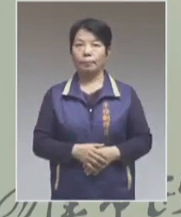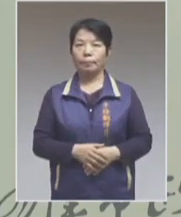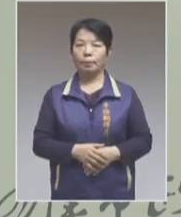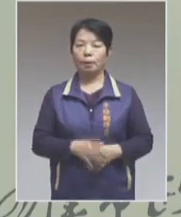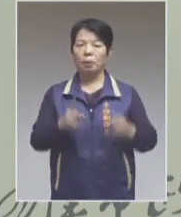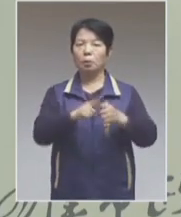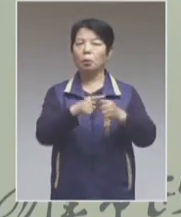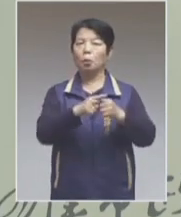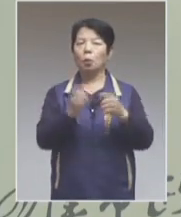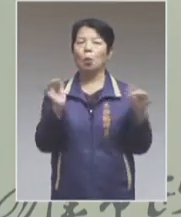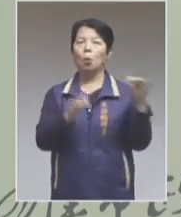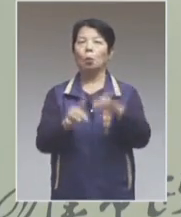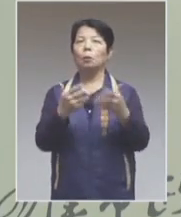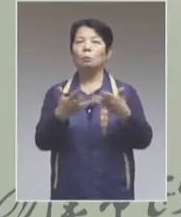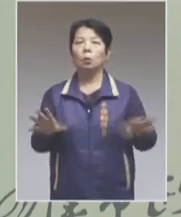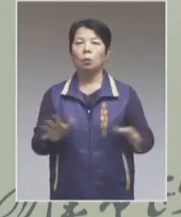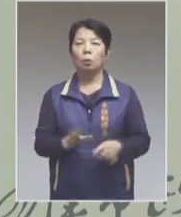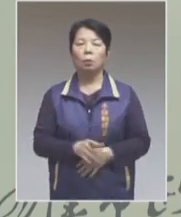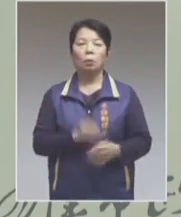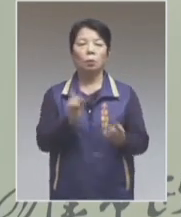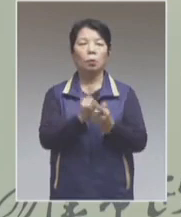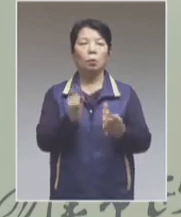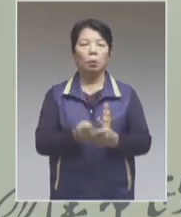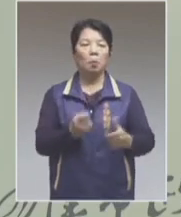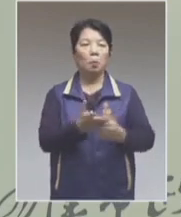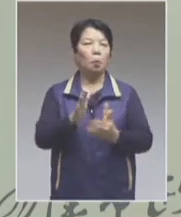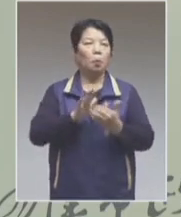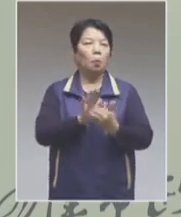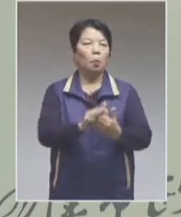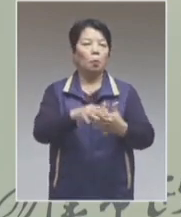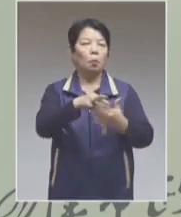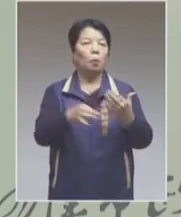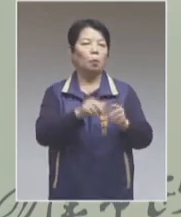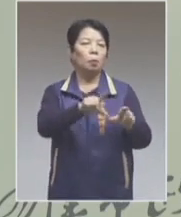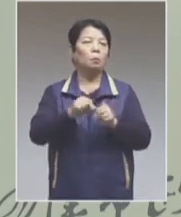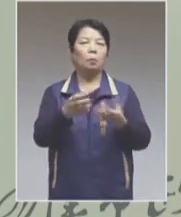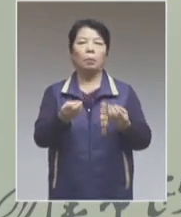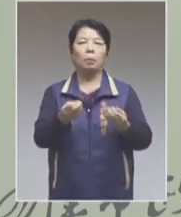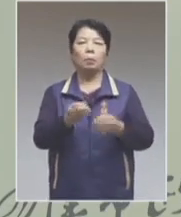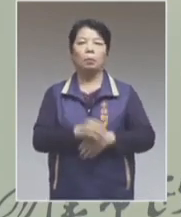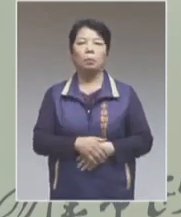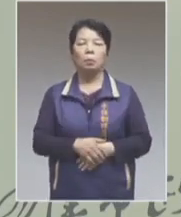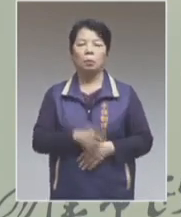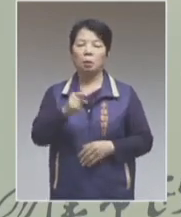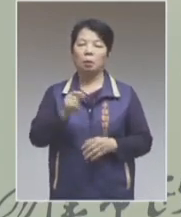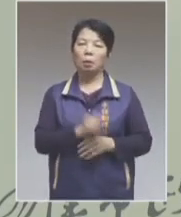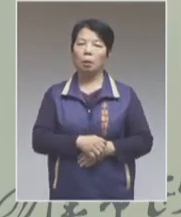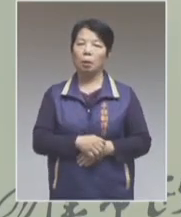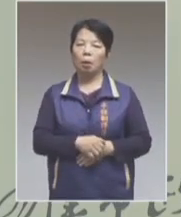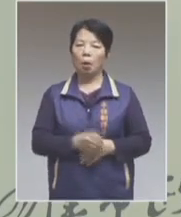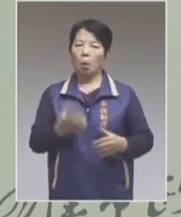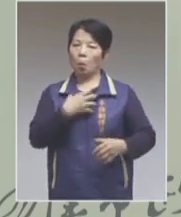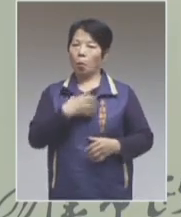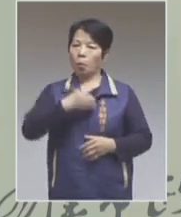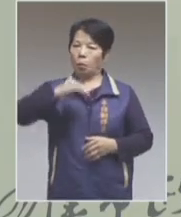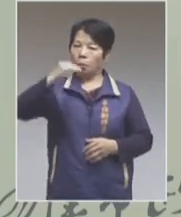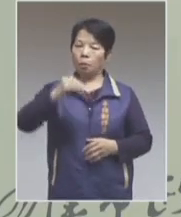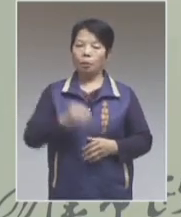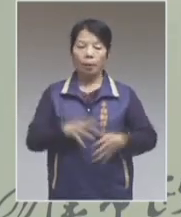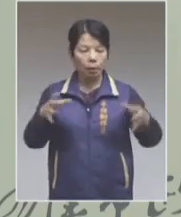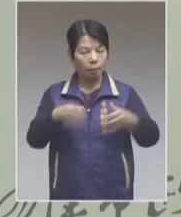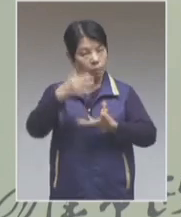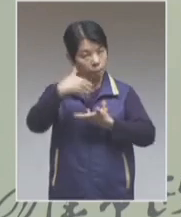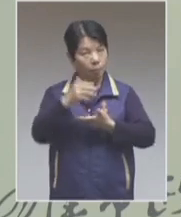人多然后又没有遵守防疫规定这样恐怕风险就会比较高那一起吃饭这个没有